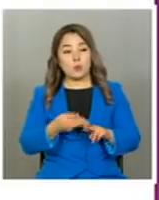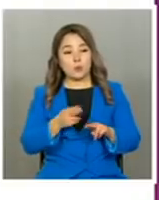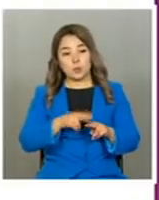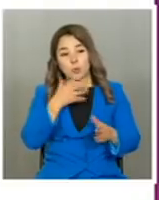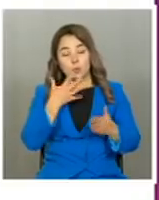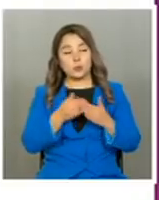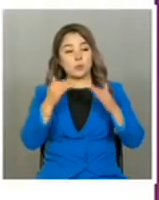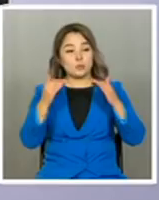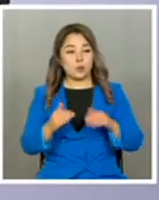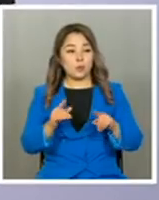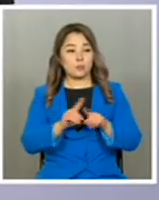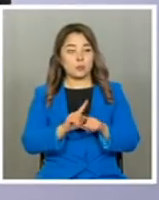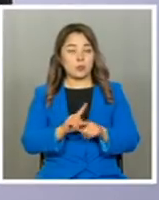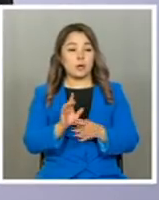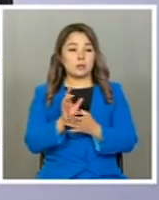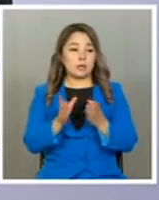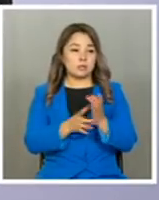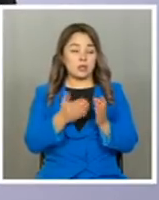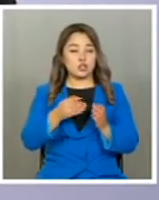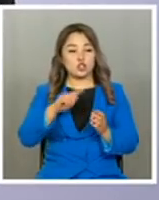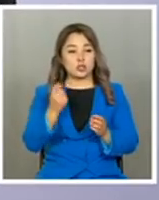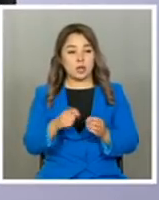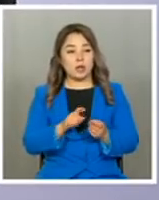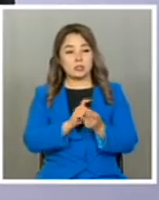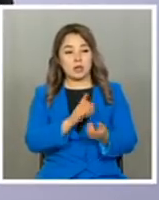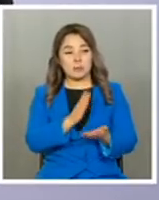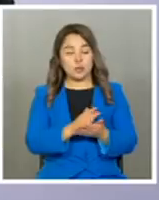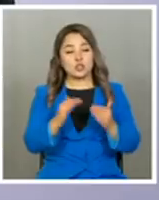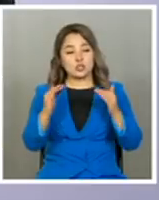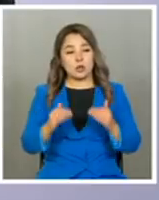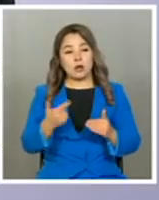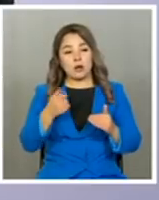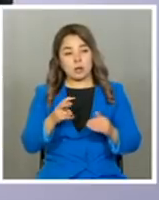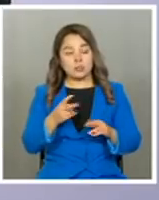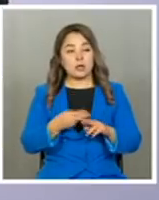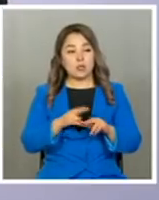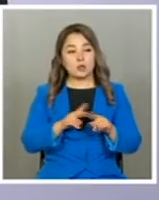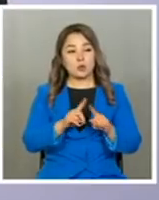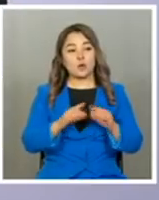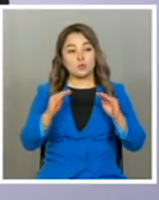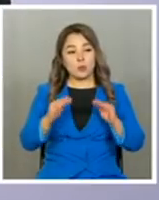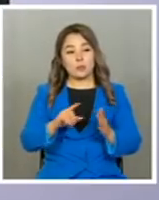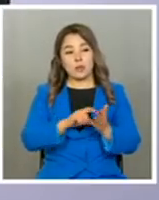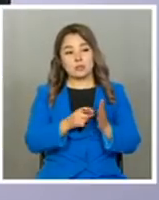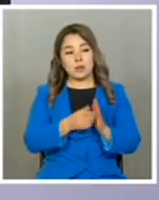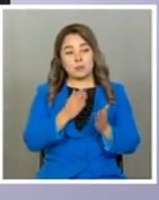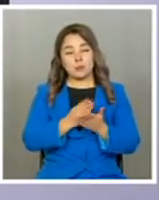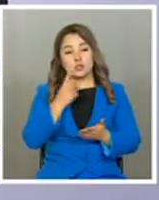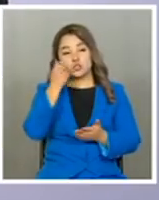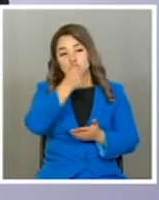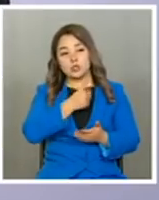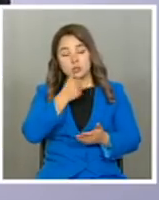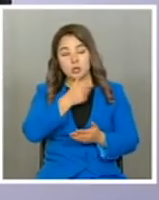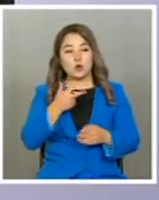түмен басының қоластында шайқасқан. Кіші хандарменен түмен басылар, яғни жылына үш рет мемлекеттік істерді